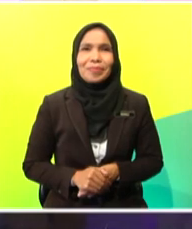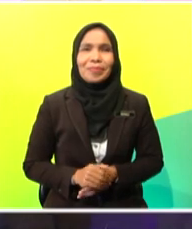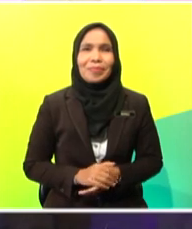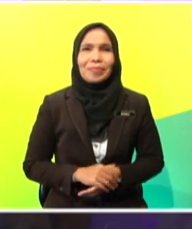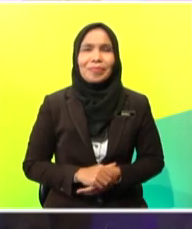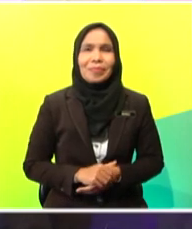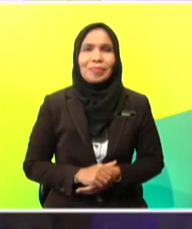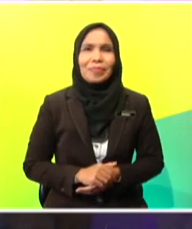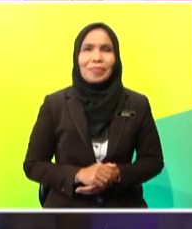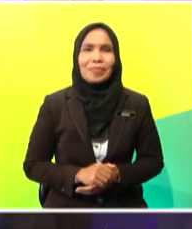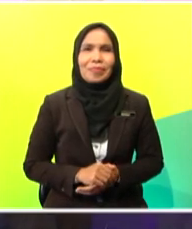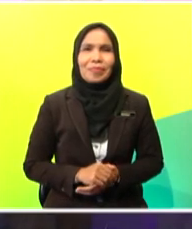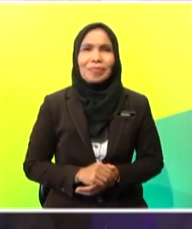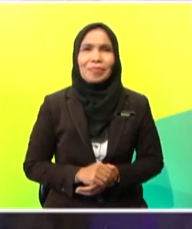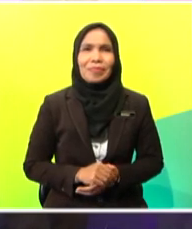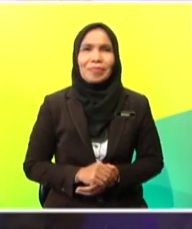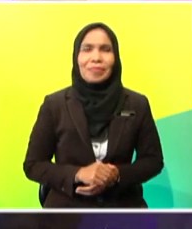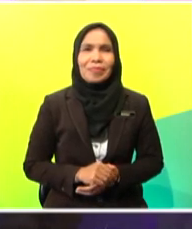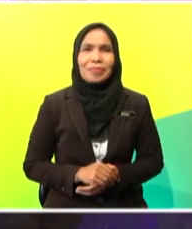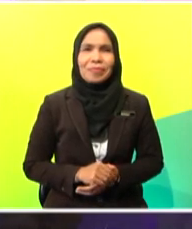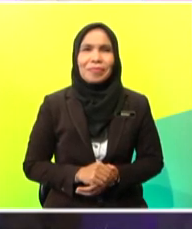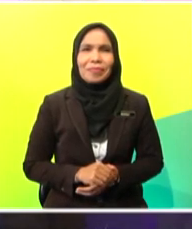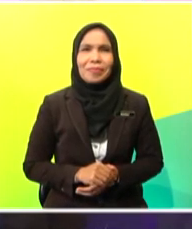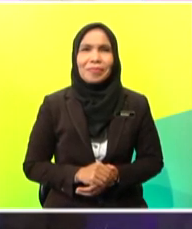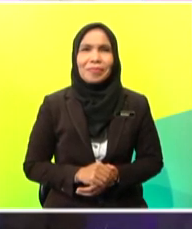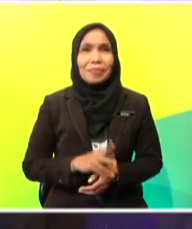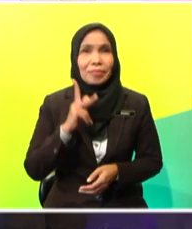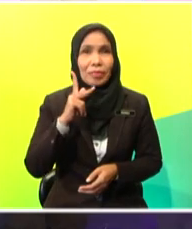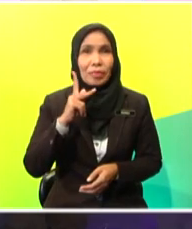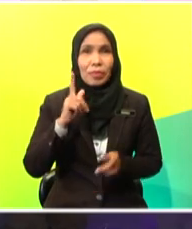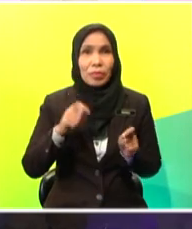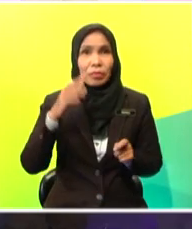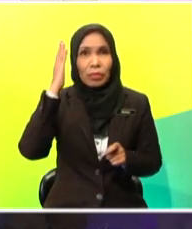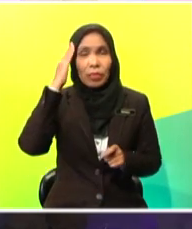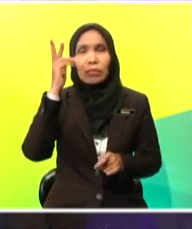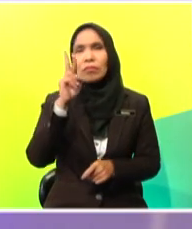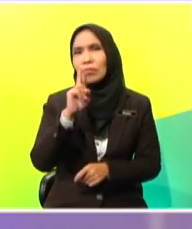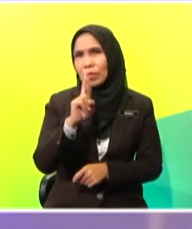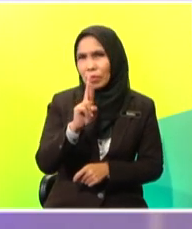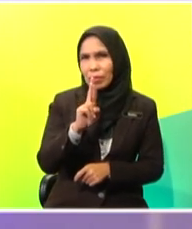lain karena mesti tahu ini huruf-huruf